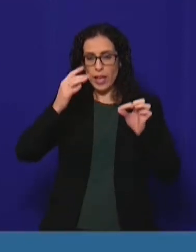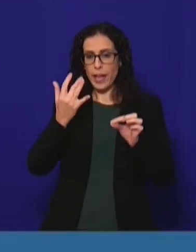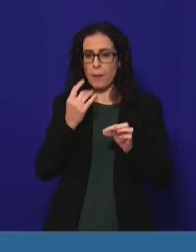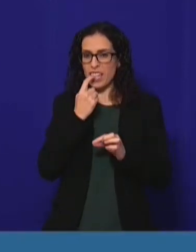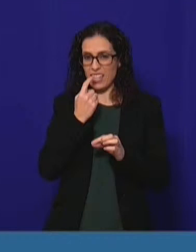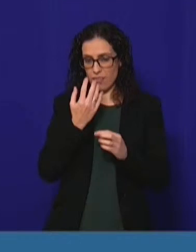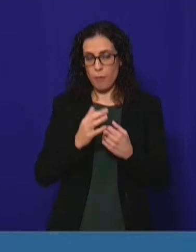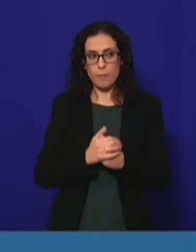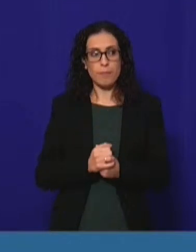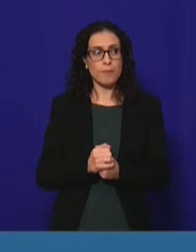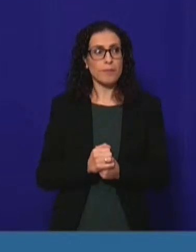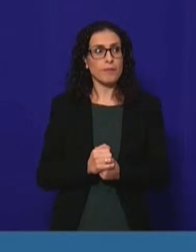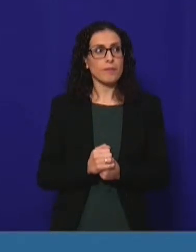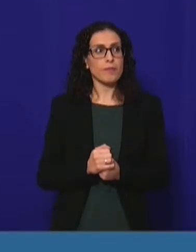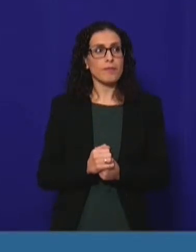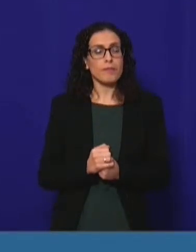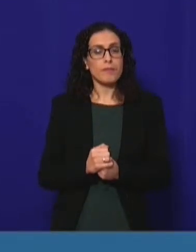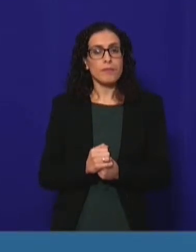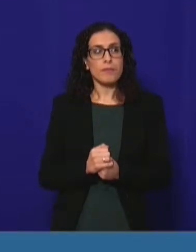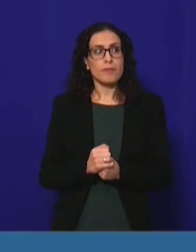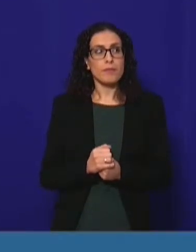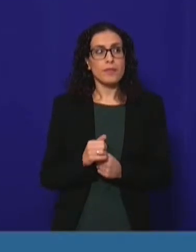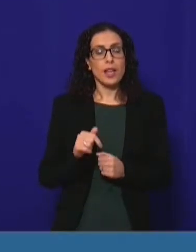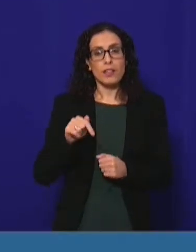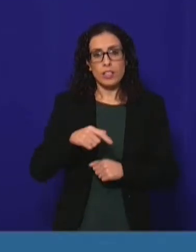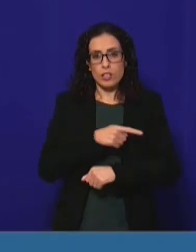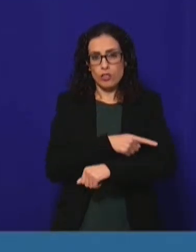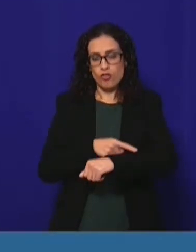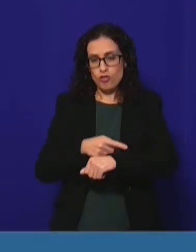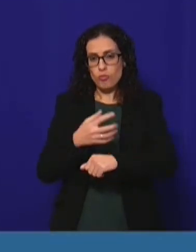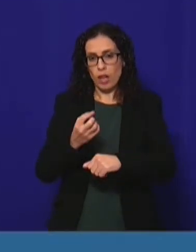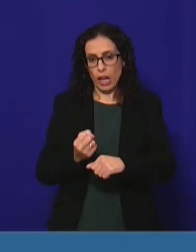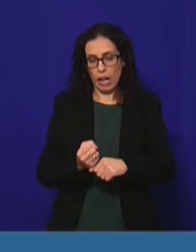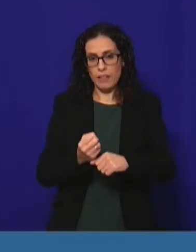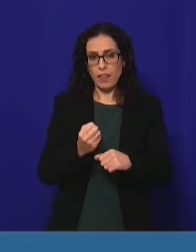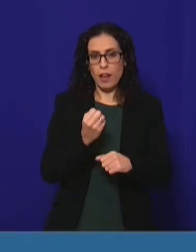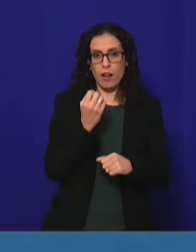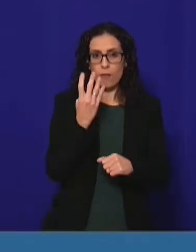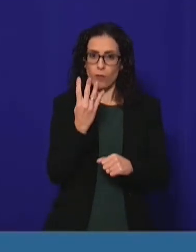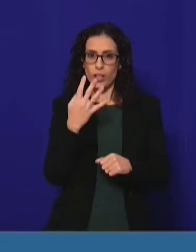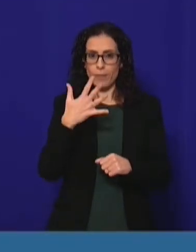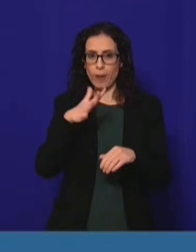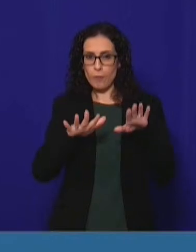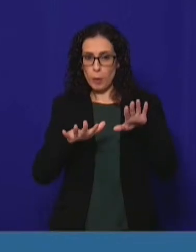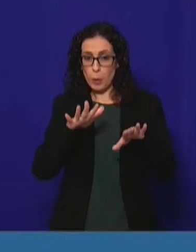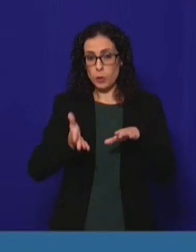tal-etajiet li kellna, dan l-aħħar ġimgħa kellna average ta' età ta' 45 years.